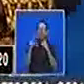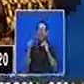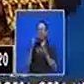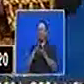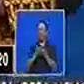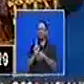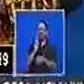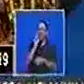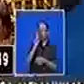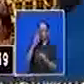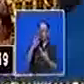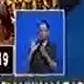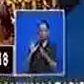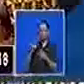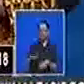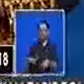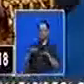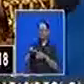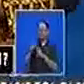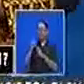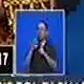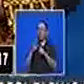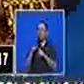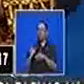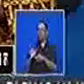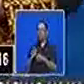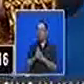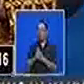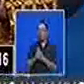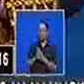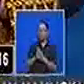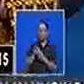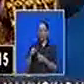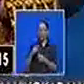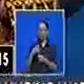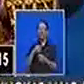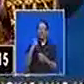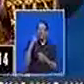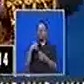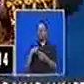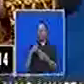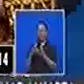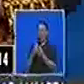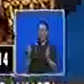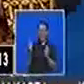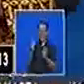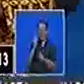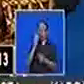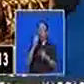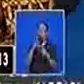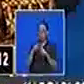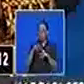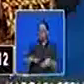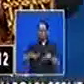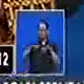ada dua hal menurut saya. Nomor satu, kembali kita masih bicara dengan stakeholders. Menyelesaikan rob itu tidak bisa sendirian, tapi kita masih